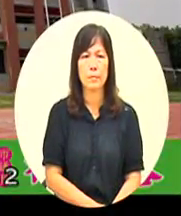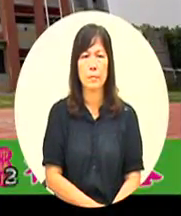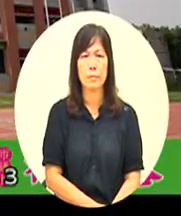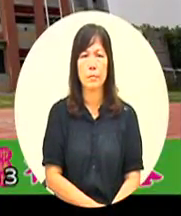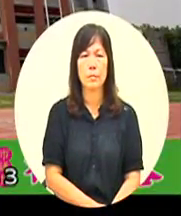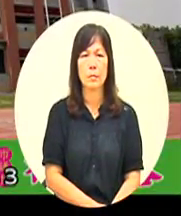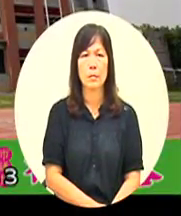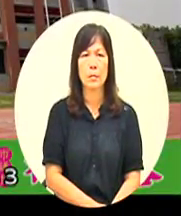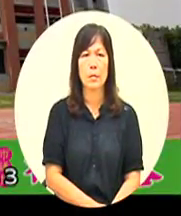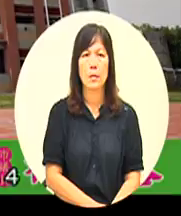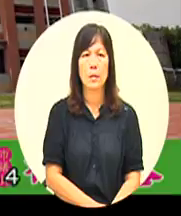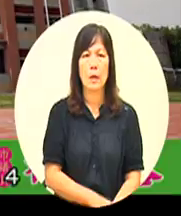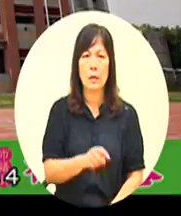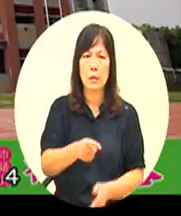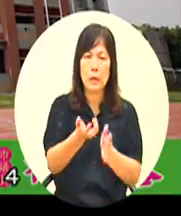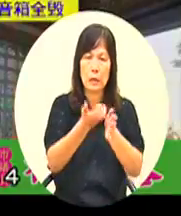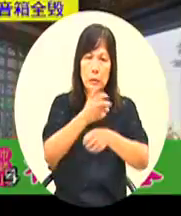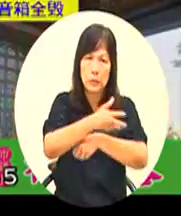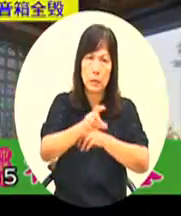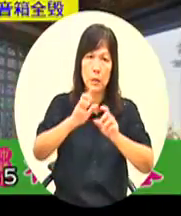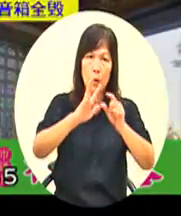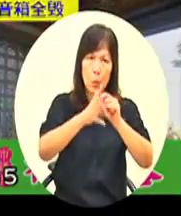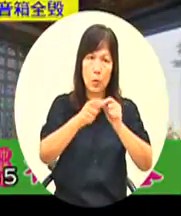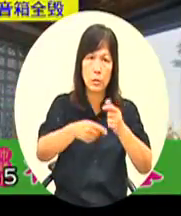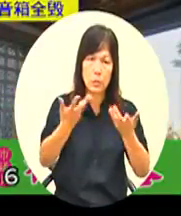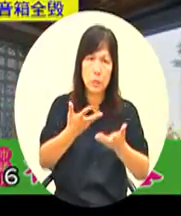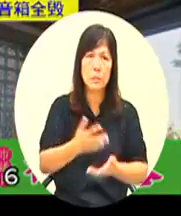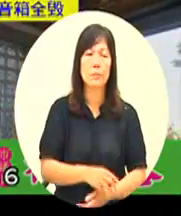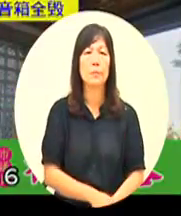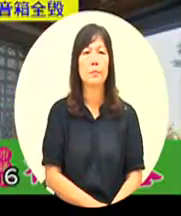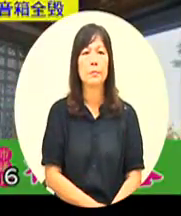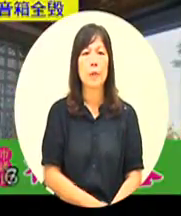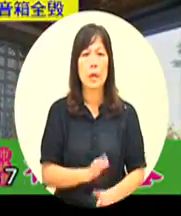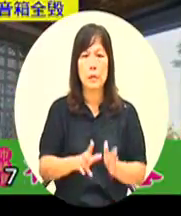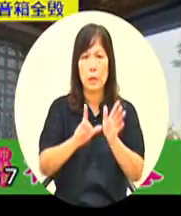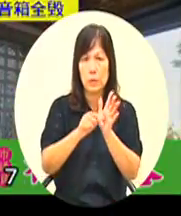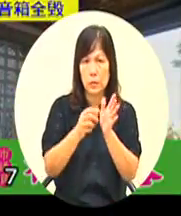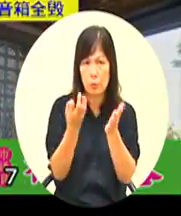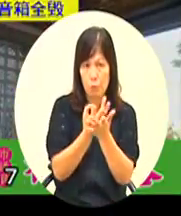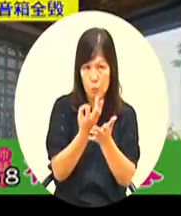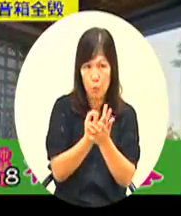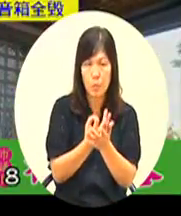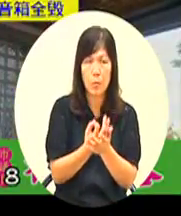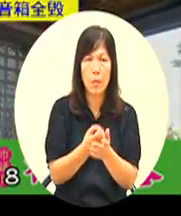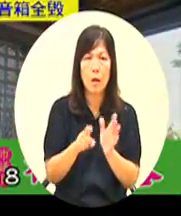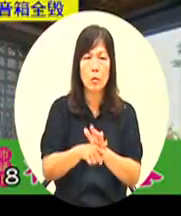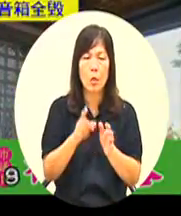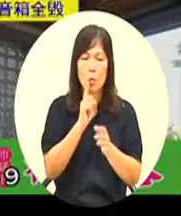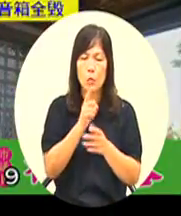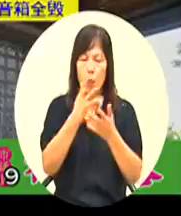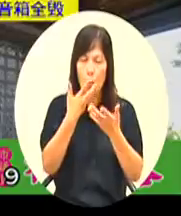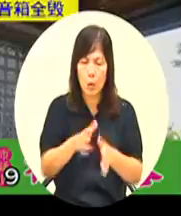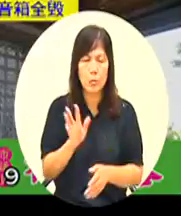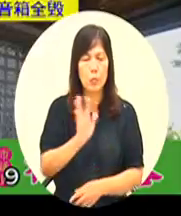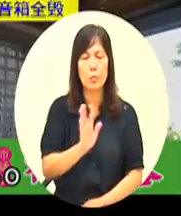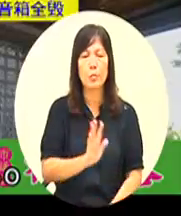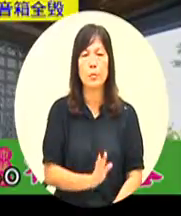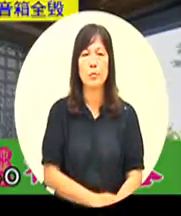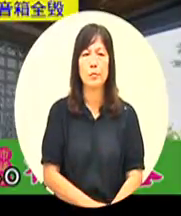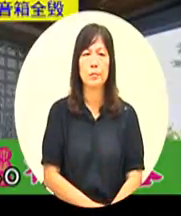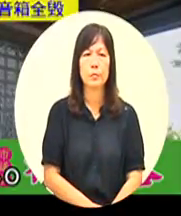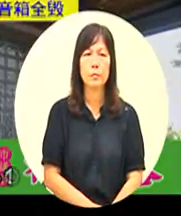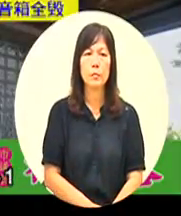这个是前镇国中的事情哈，因为我今天可能时间也不允许我讲很多了哈，但是